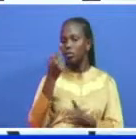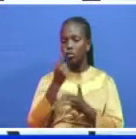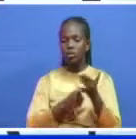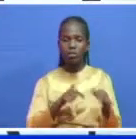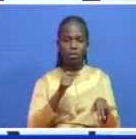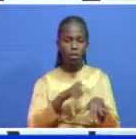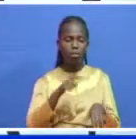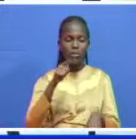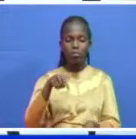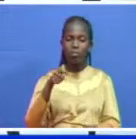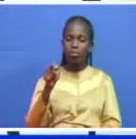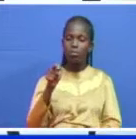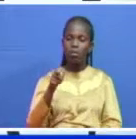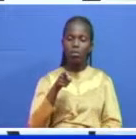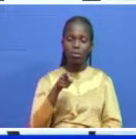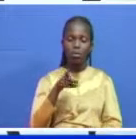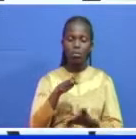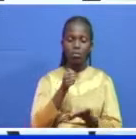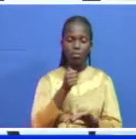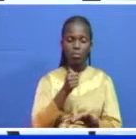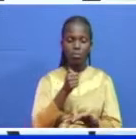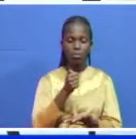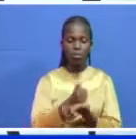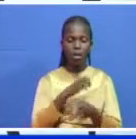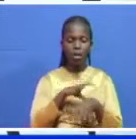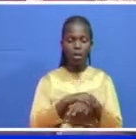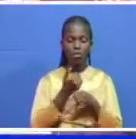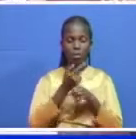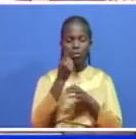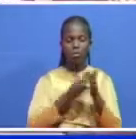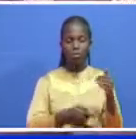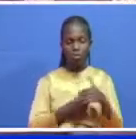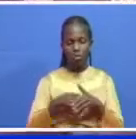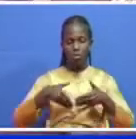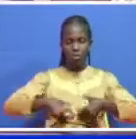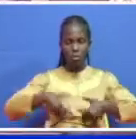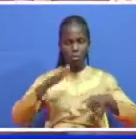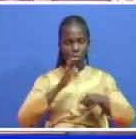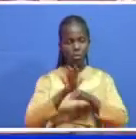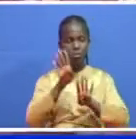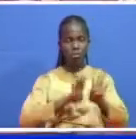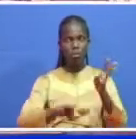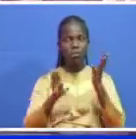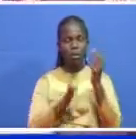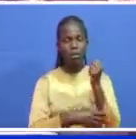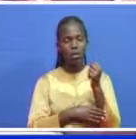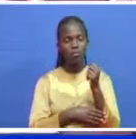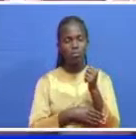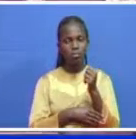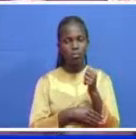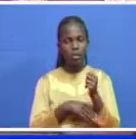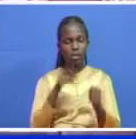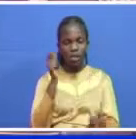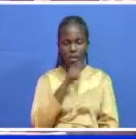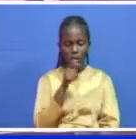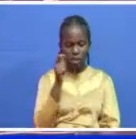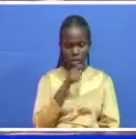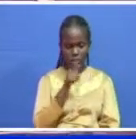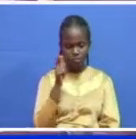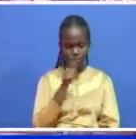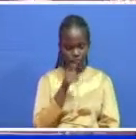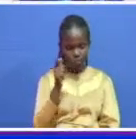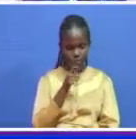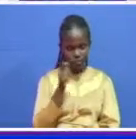selela mwanya usu nukwikithia amwika aingi. Ala malikite metuwa ni mithuku uta kutanyuka mikuka ni